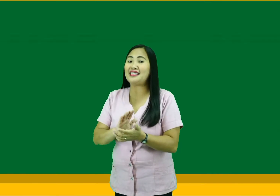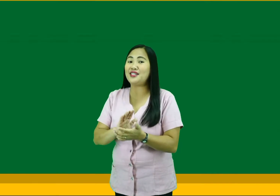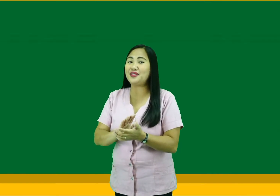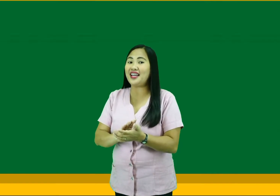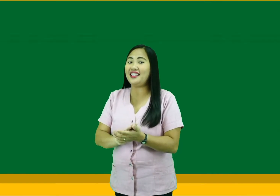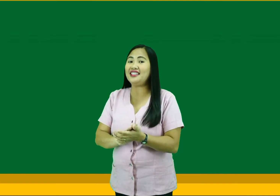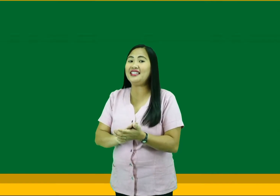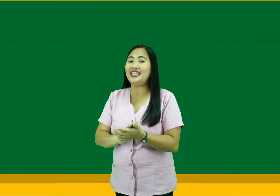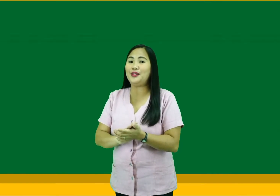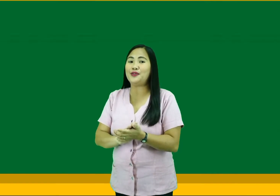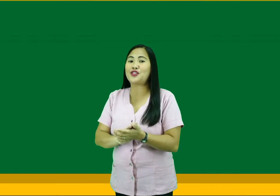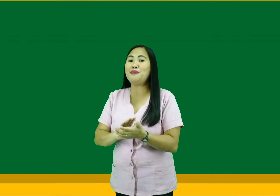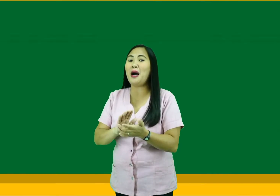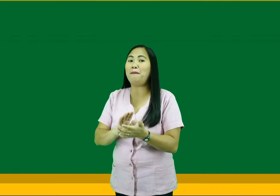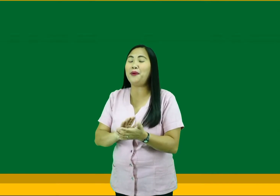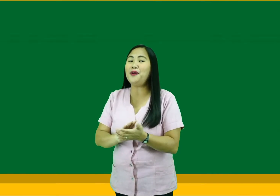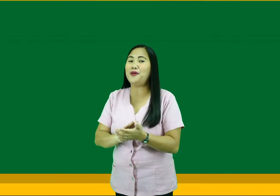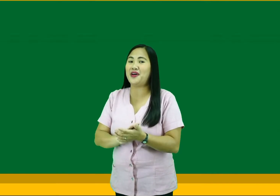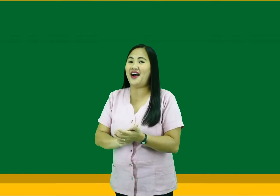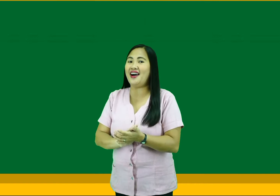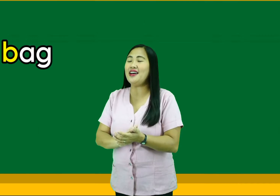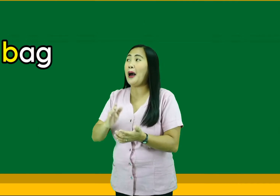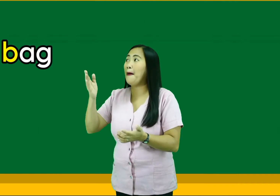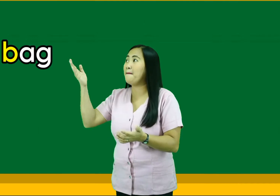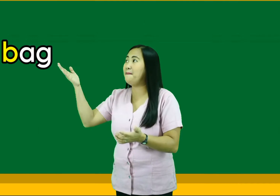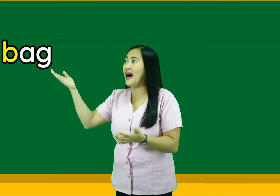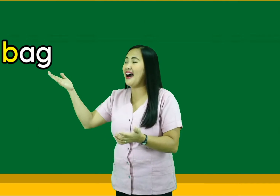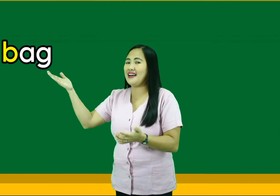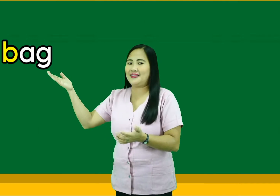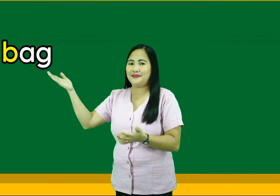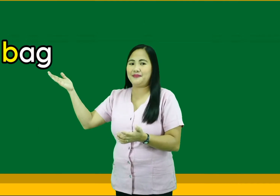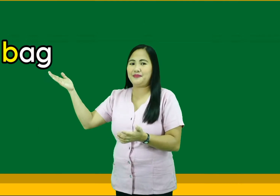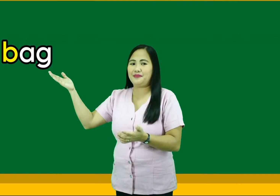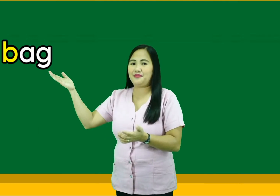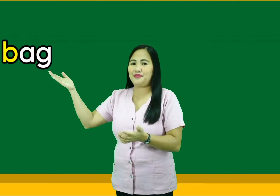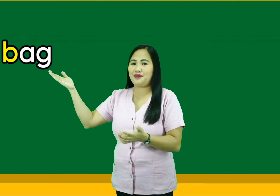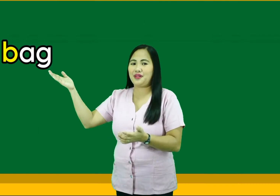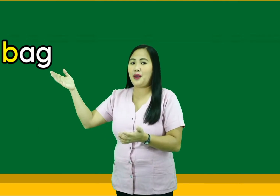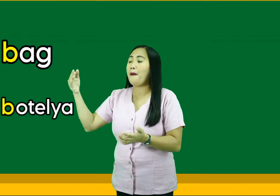man ang sinugdanan nga tingog sa mga pulong nga bag,